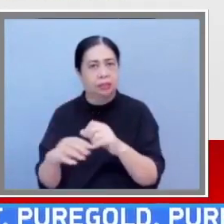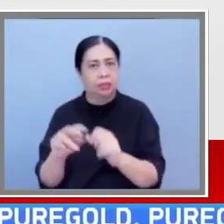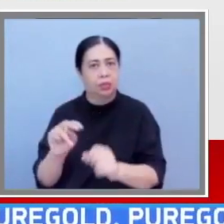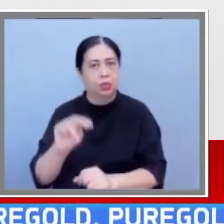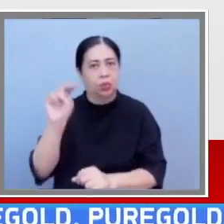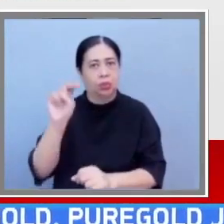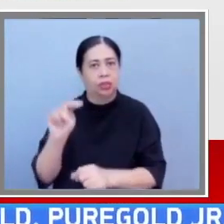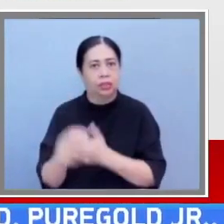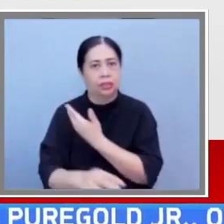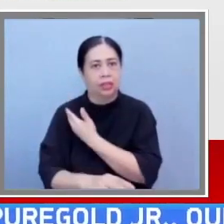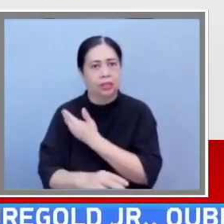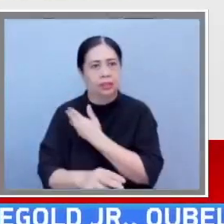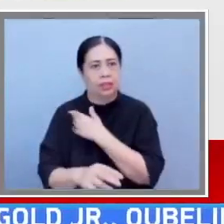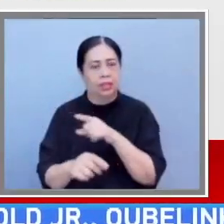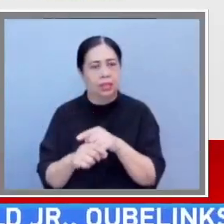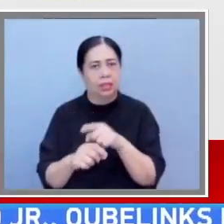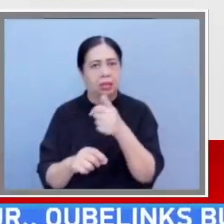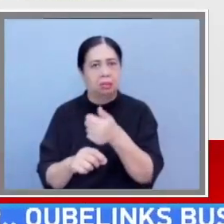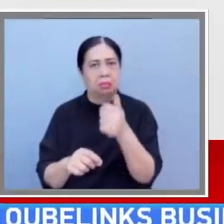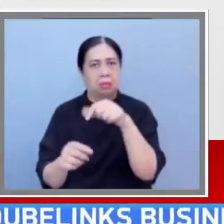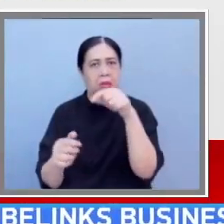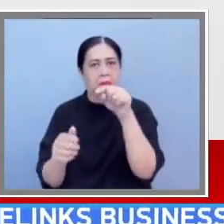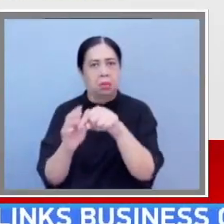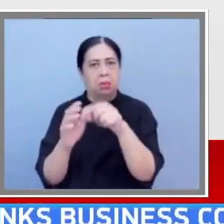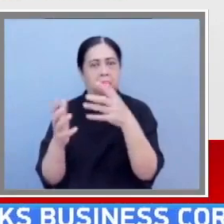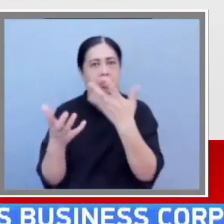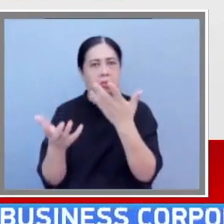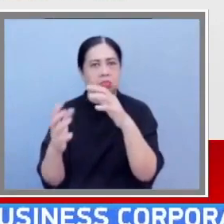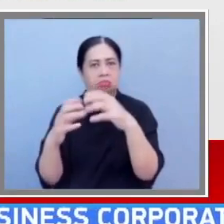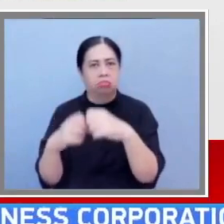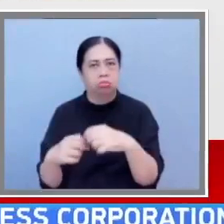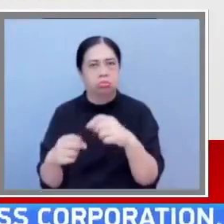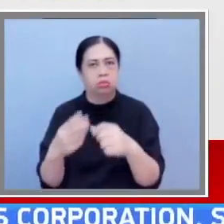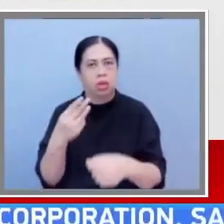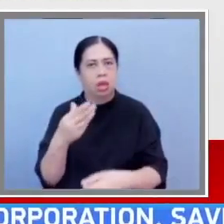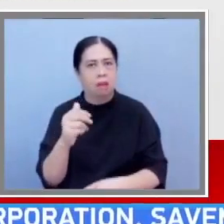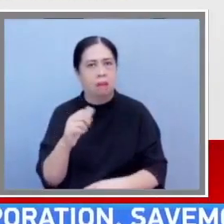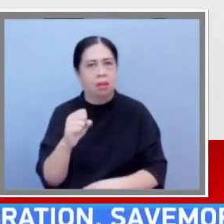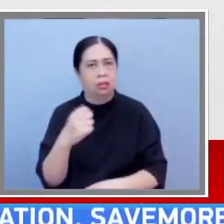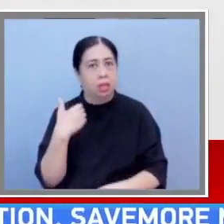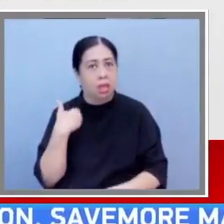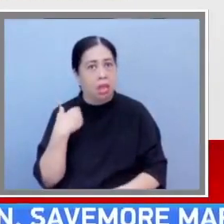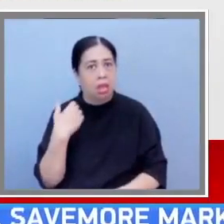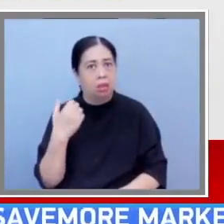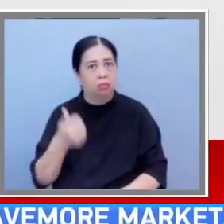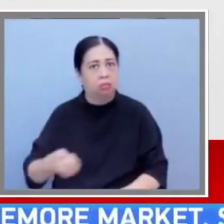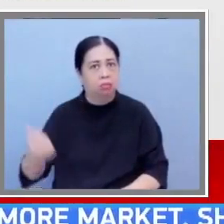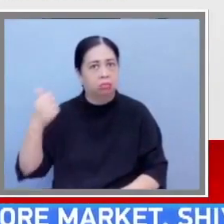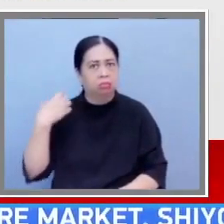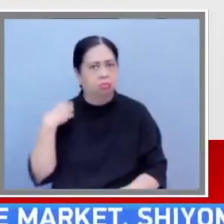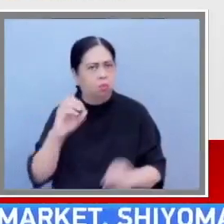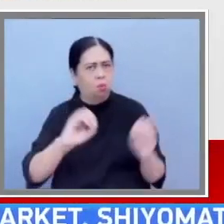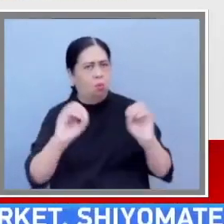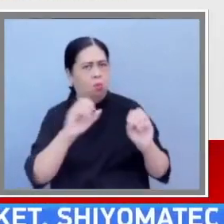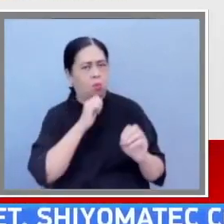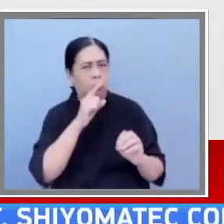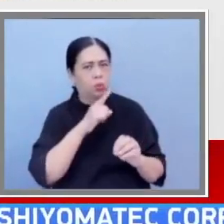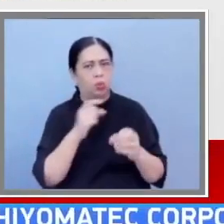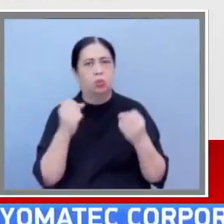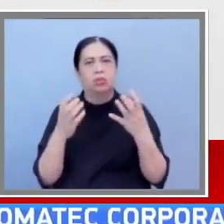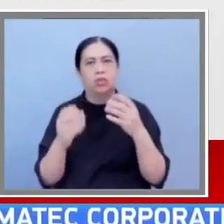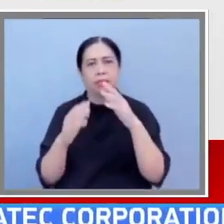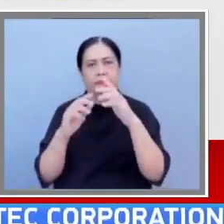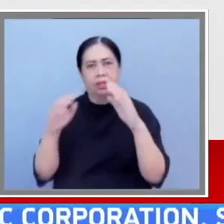roon ang isang senior commander ng Hamas. Itinanggi ng Hamas ang may senior commander sila doon. Marami ang nakatira sa tinamaang